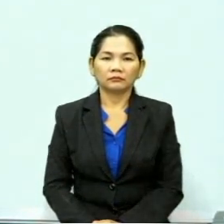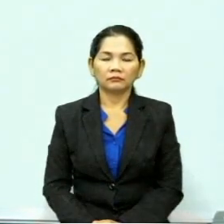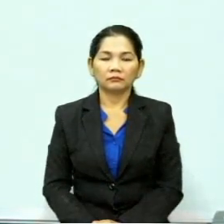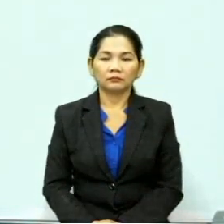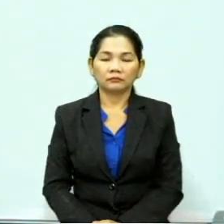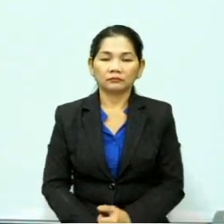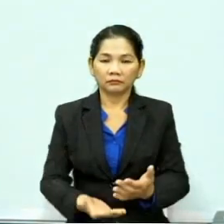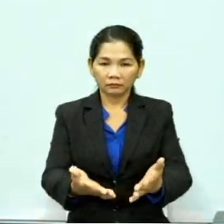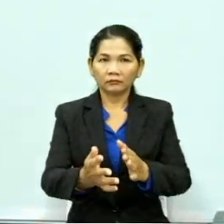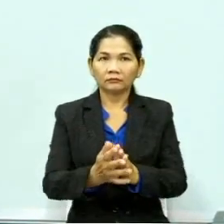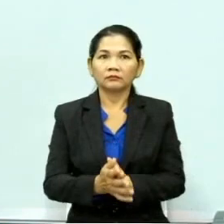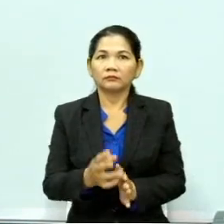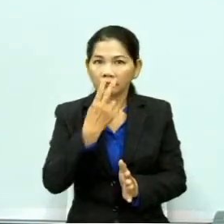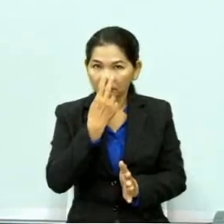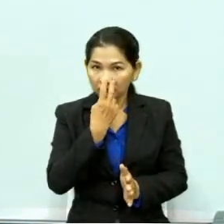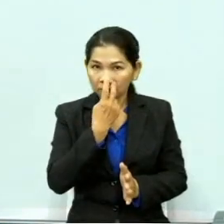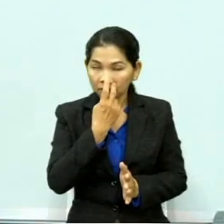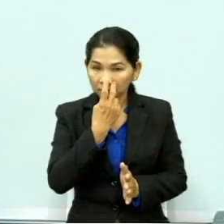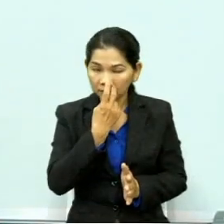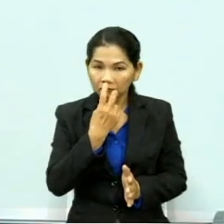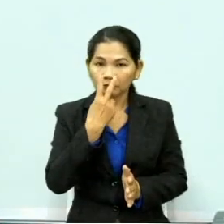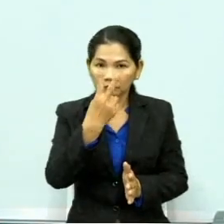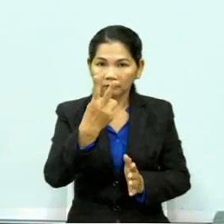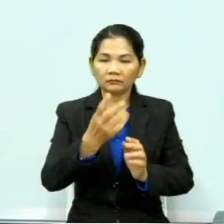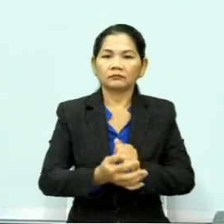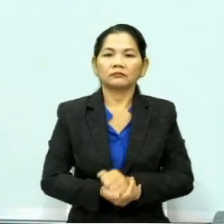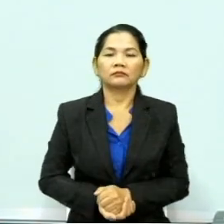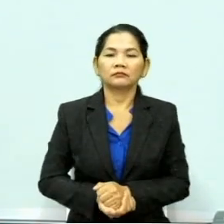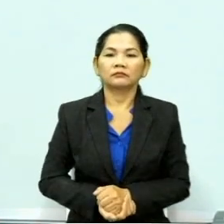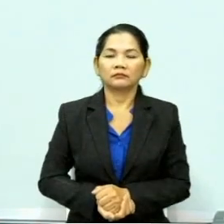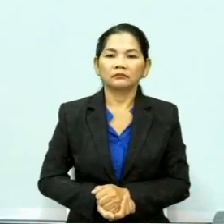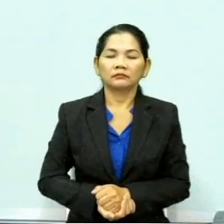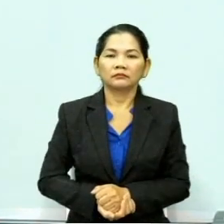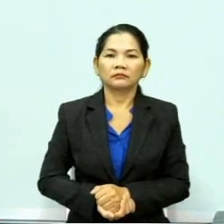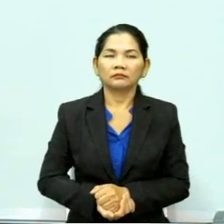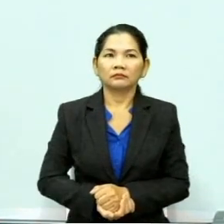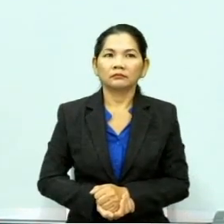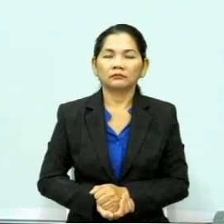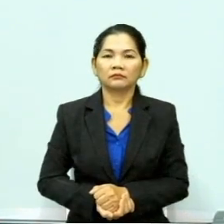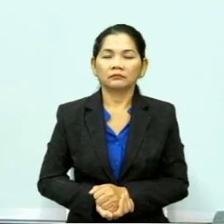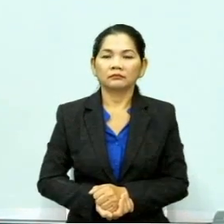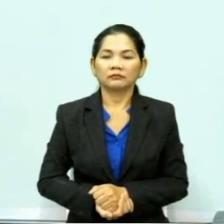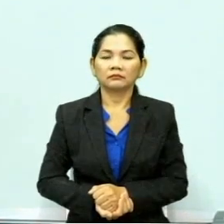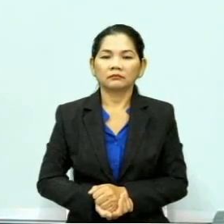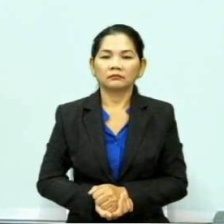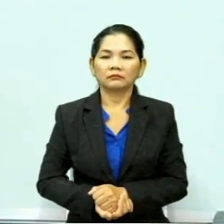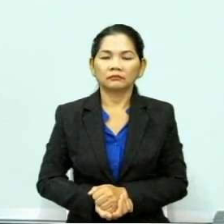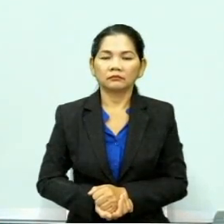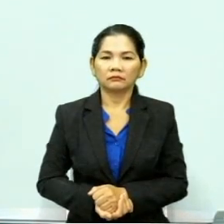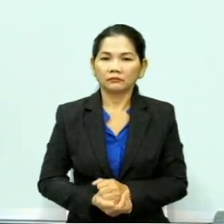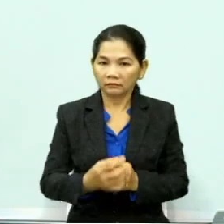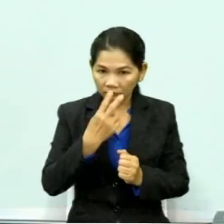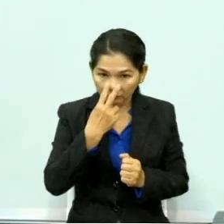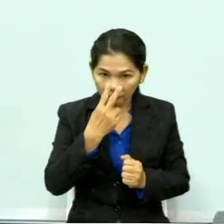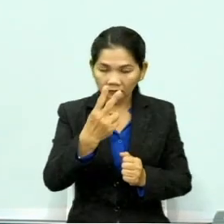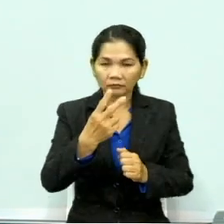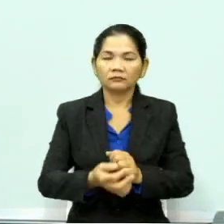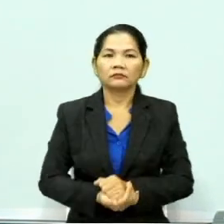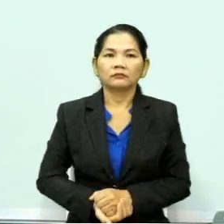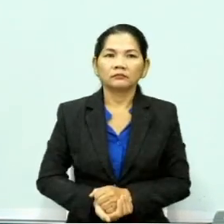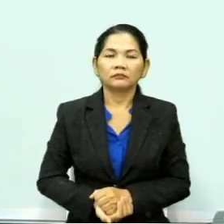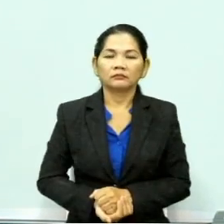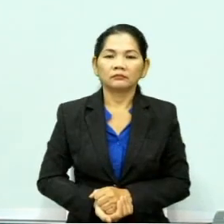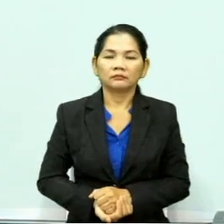ta lấy con mưa màu lên là con nước nè con mưa máu chà màu nè màu trăng lại nghĩa là con mưa mỡ